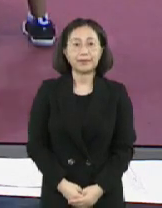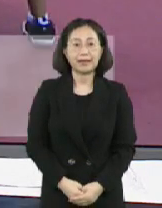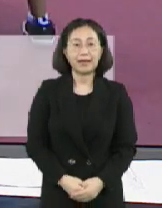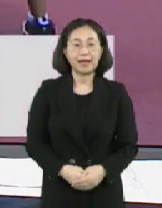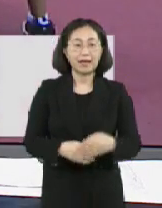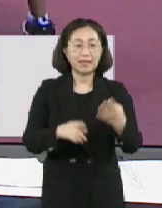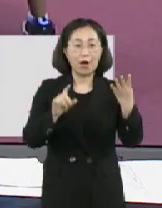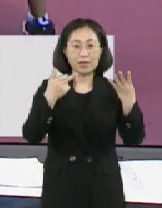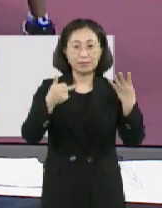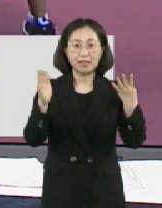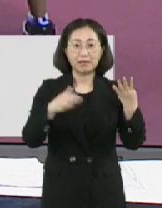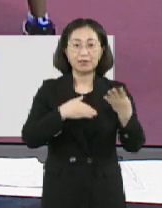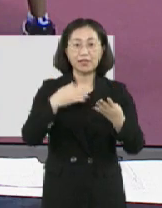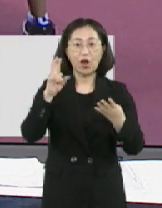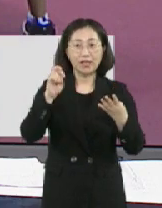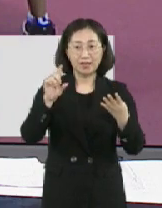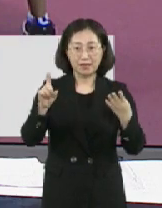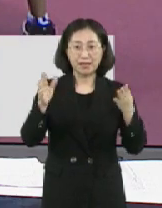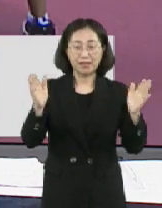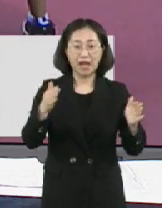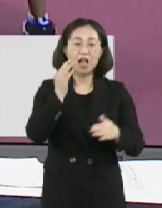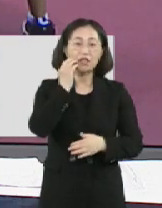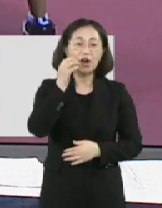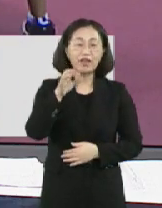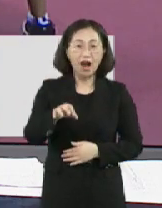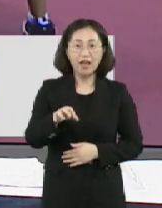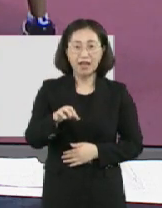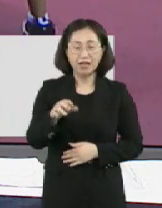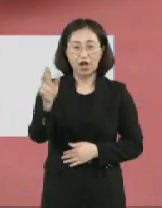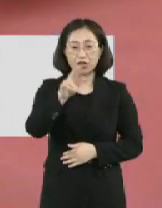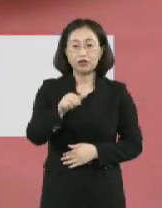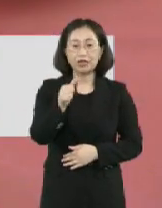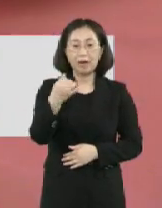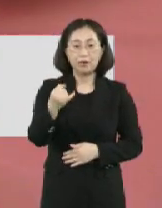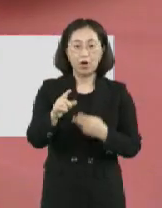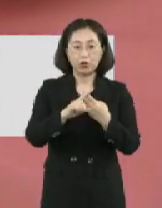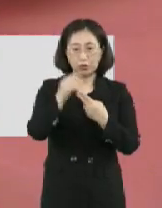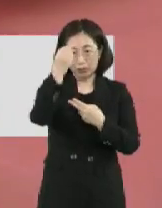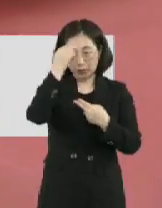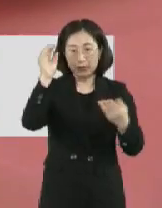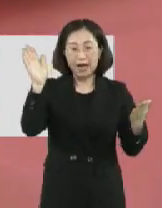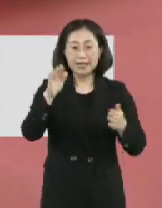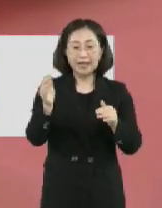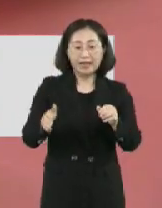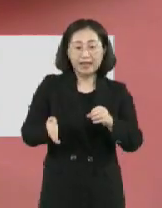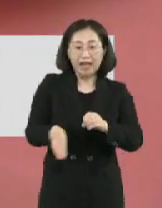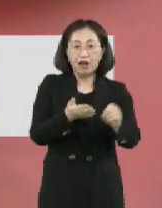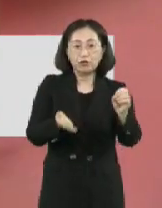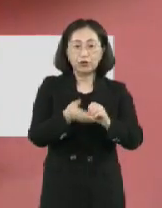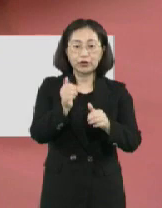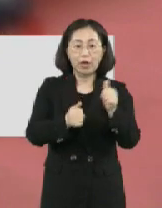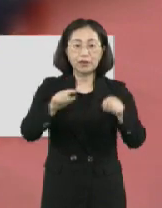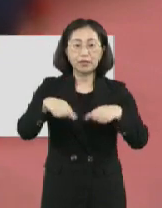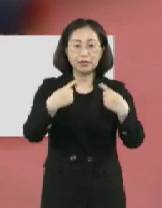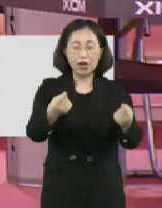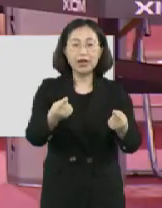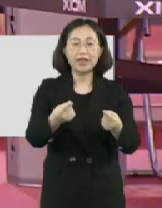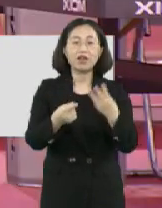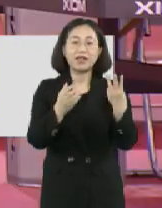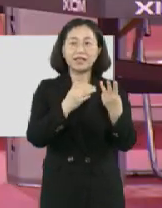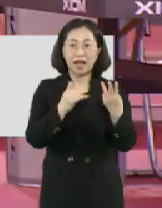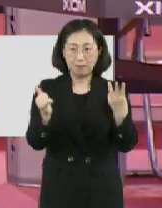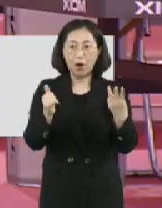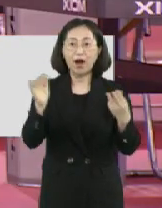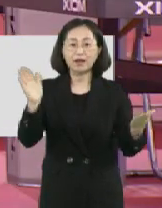지난 17일부터 21일 사이 청양에서 열린 전국 남녀 중고생 탁구대에 출전했던 전북의 여중 여고생